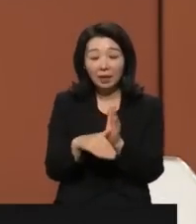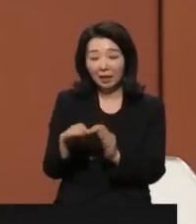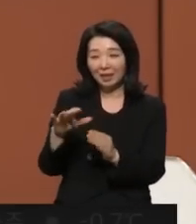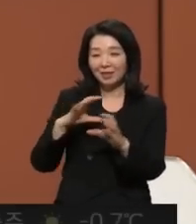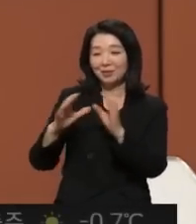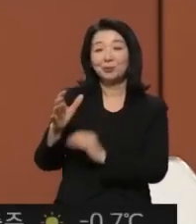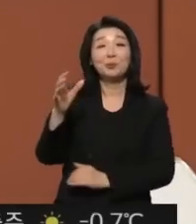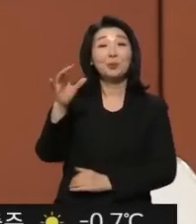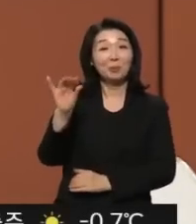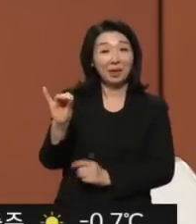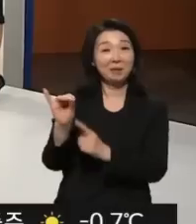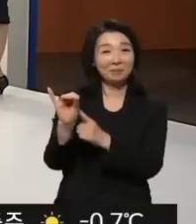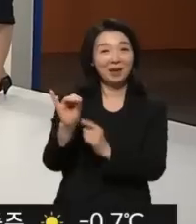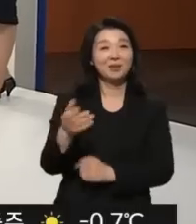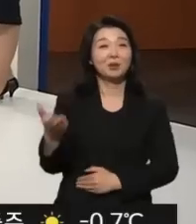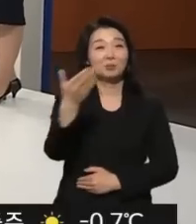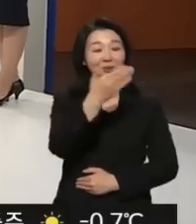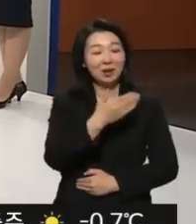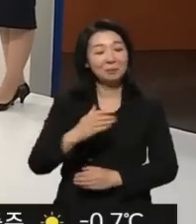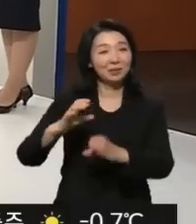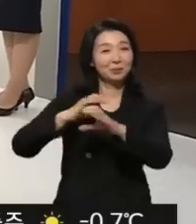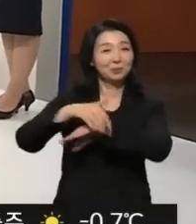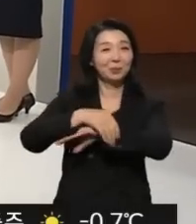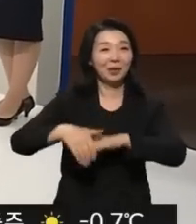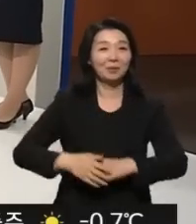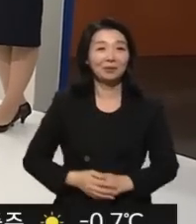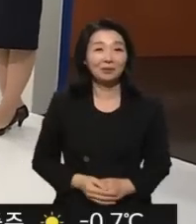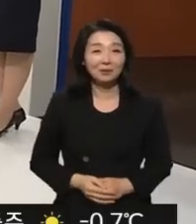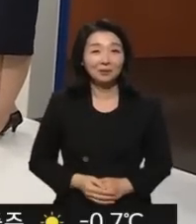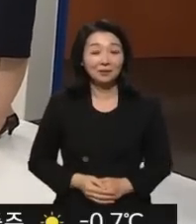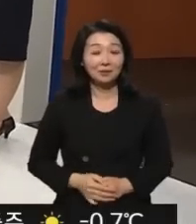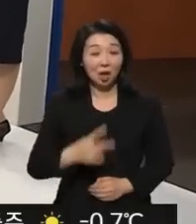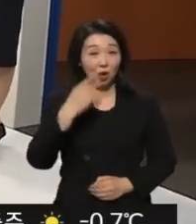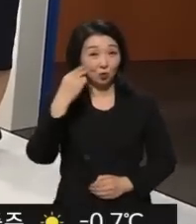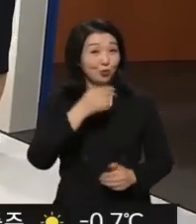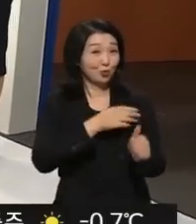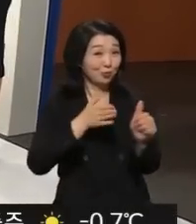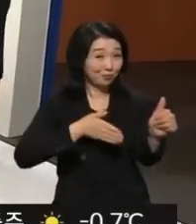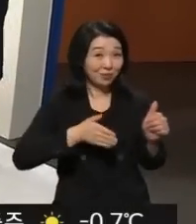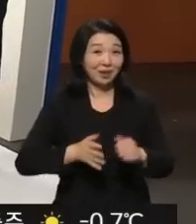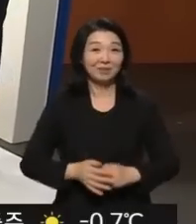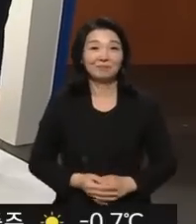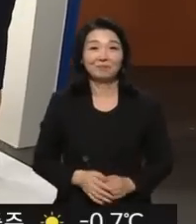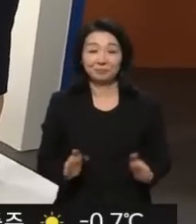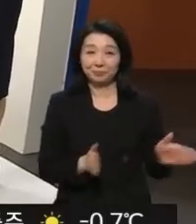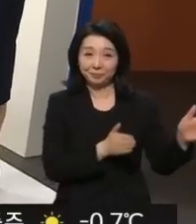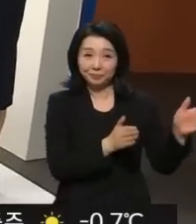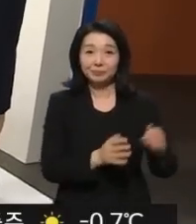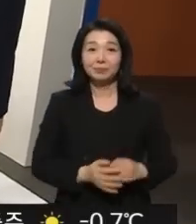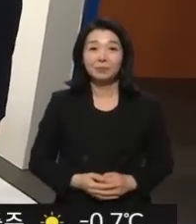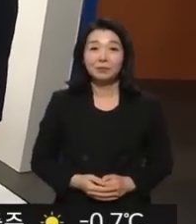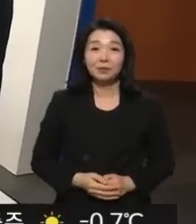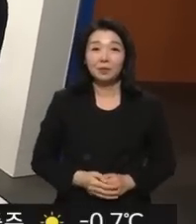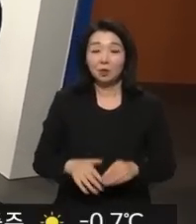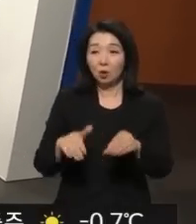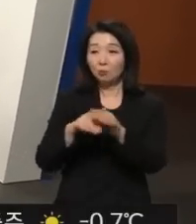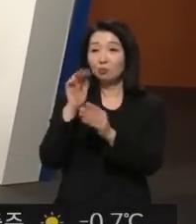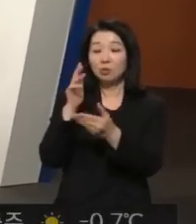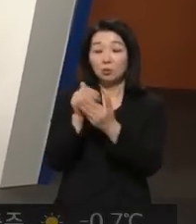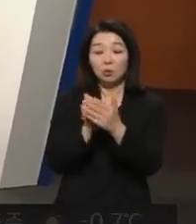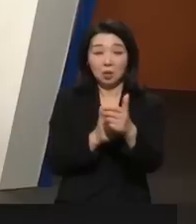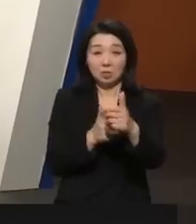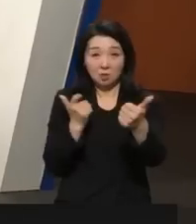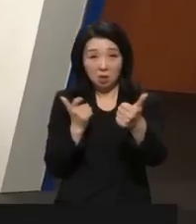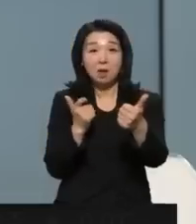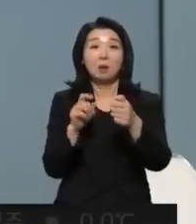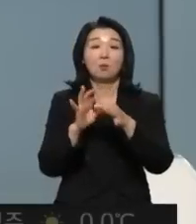소통반장 백반장이 직접 여러분과 소통할 예정이고요. 유채권 준비되면 나가면 되고. 아, 조금 전에 제가 문재인 전 대통령이 서해 피격 사건과